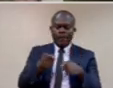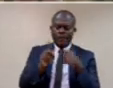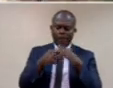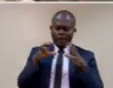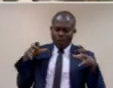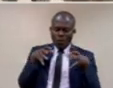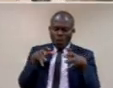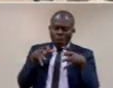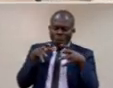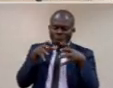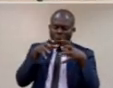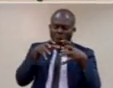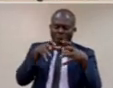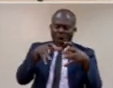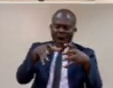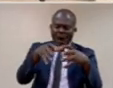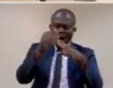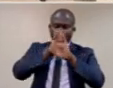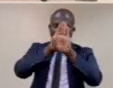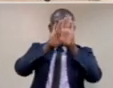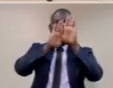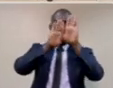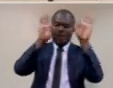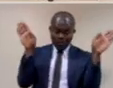cyaje mu masaha yo kumanywa